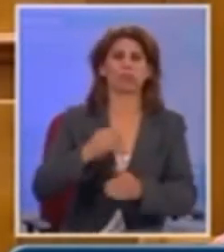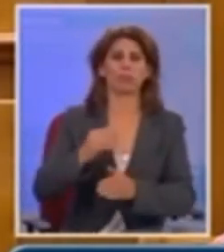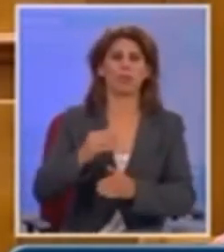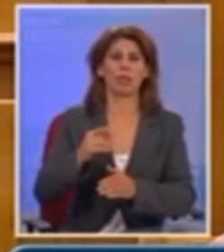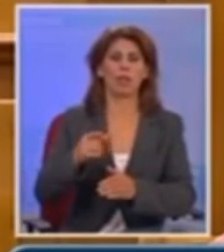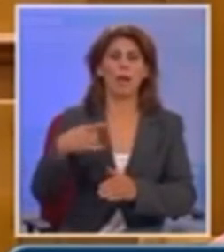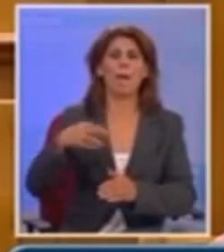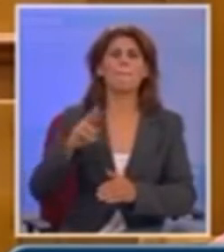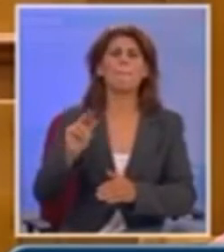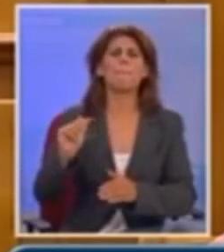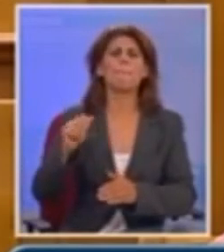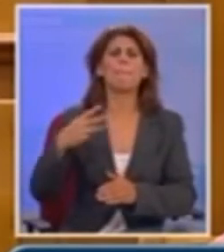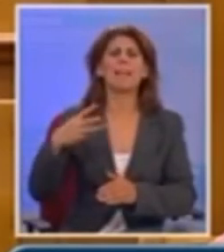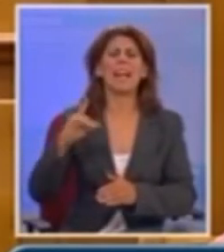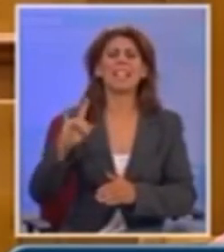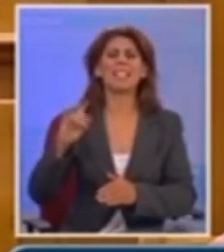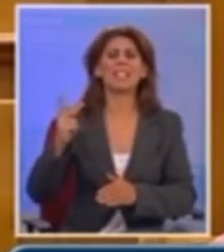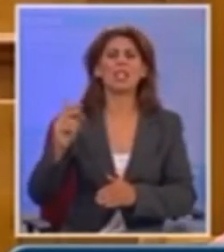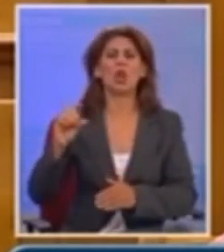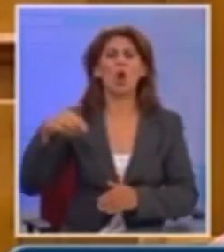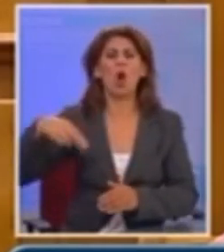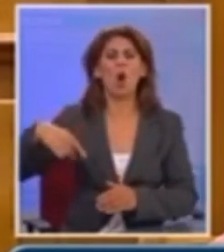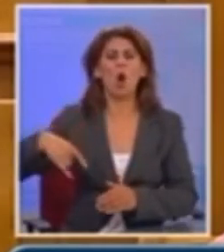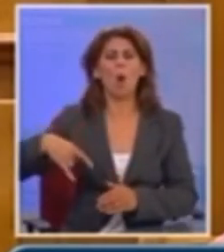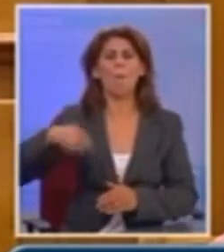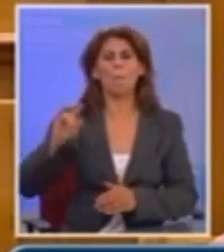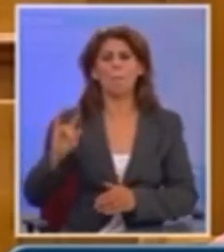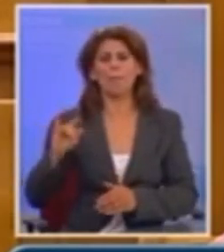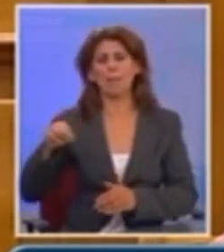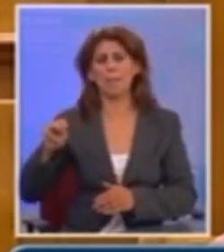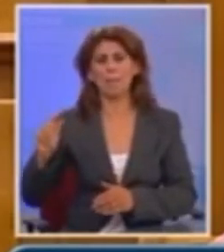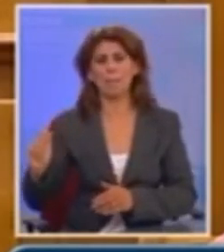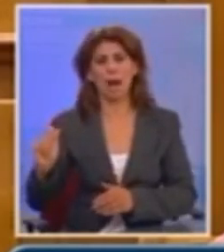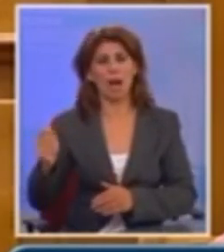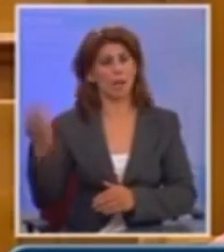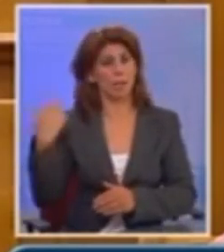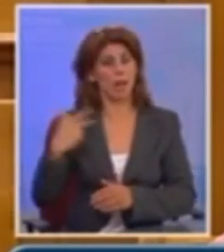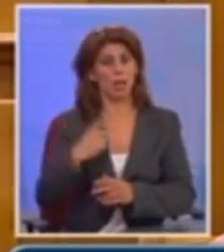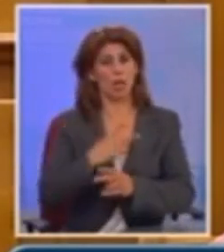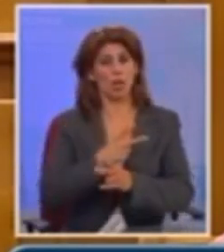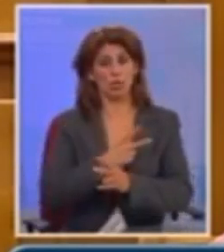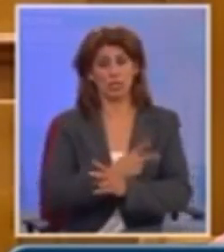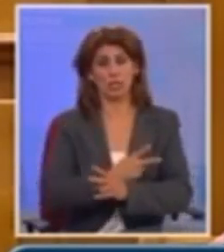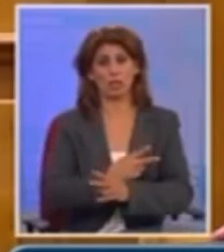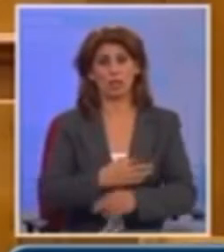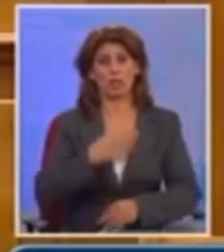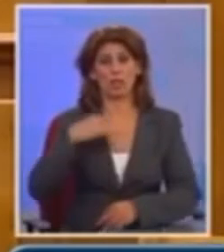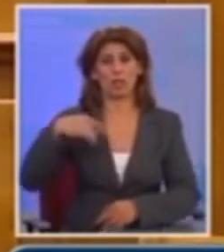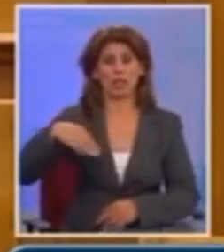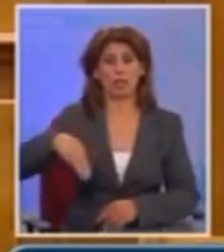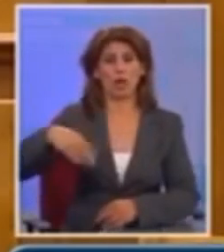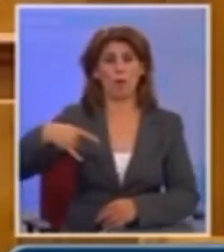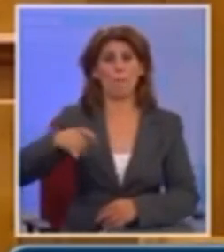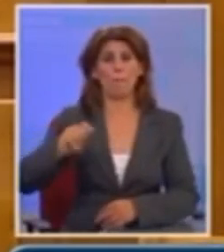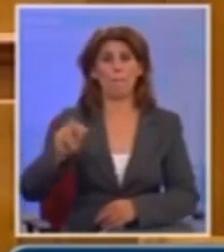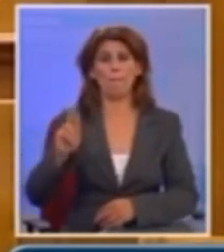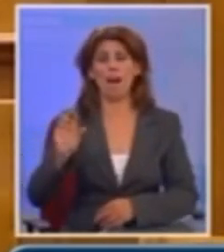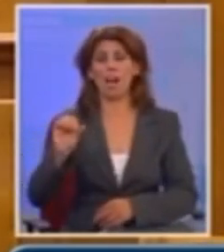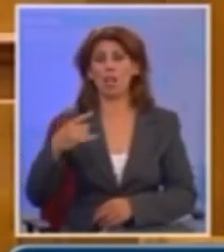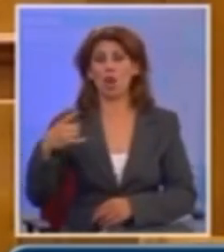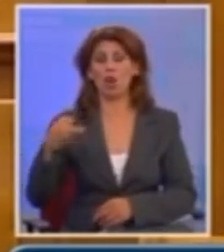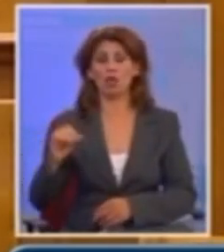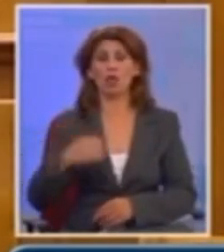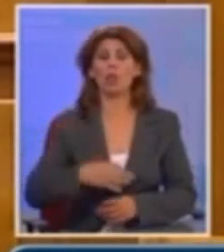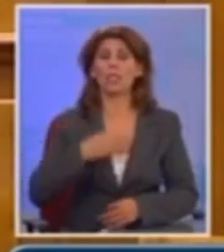ανήκει στον πρώην σύμβουλο του κυρίου Μπαρόζο, στον κύριο Λεγκρέιν.